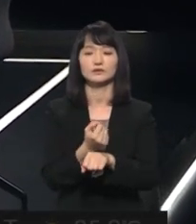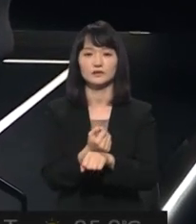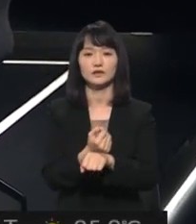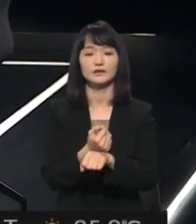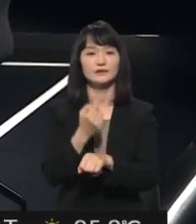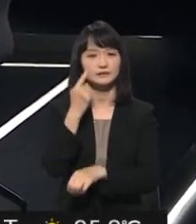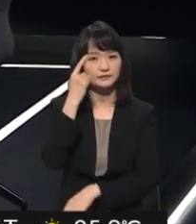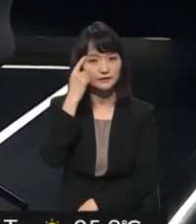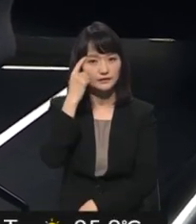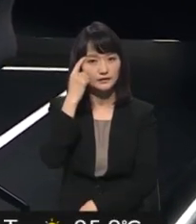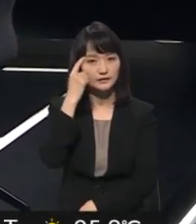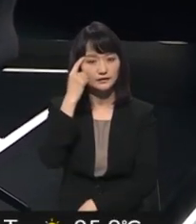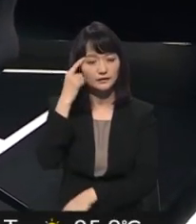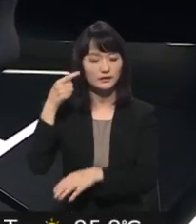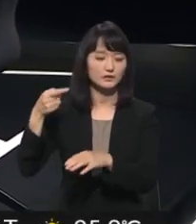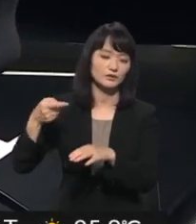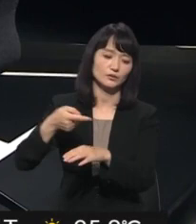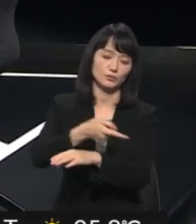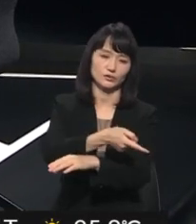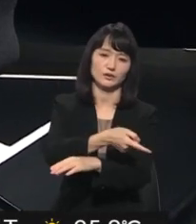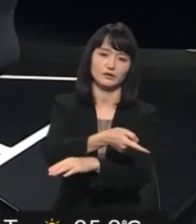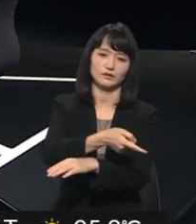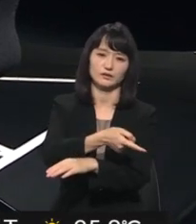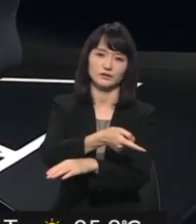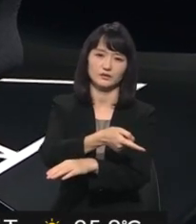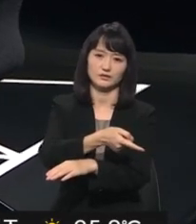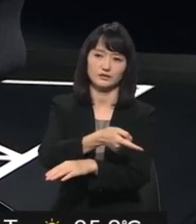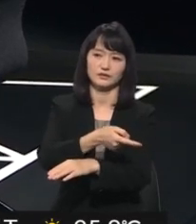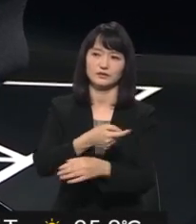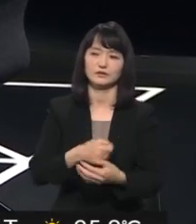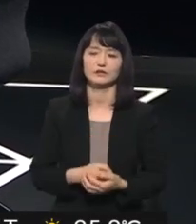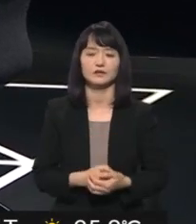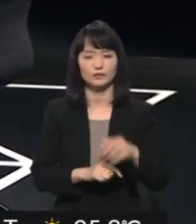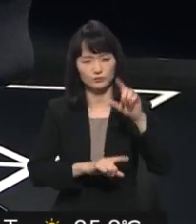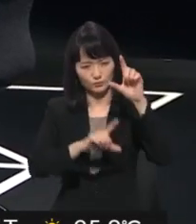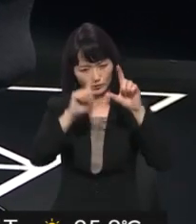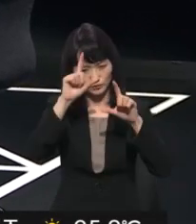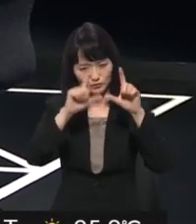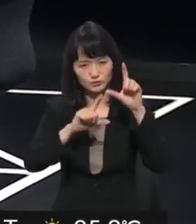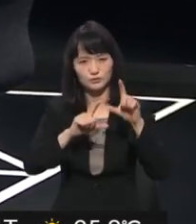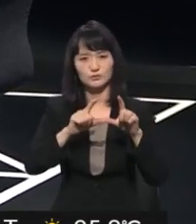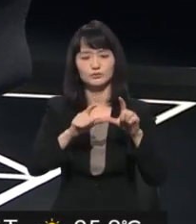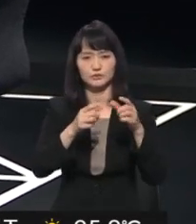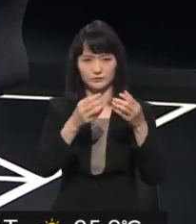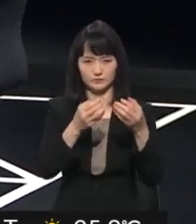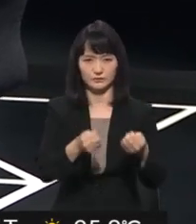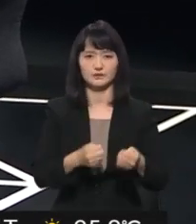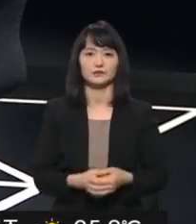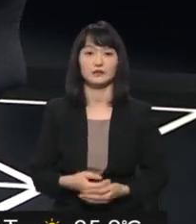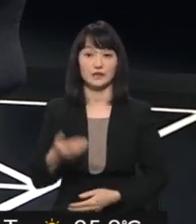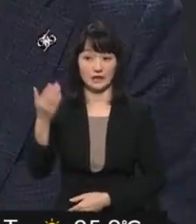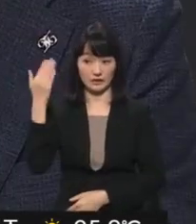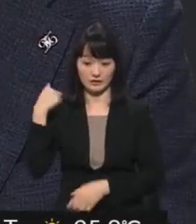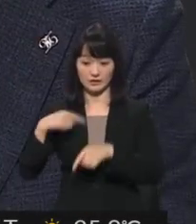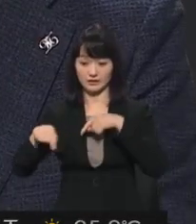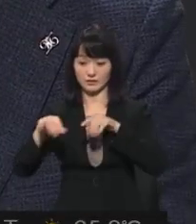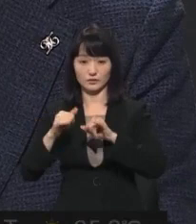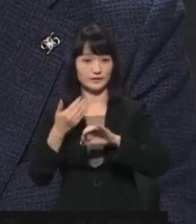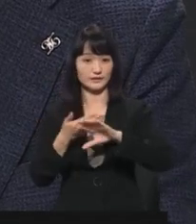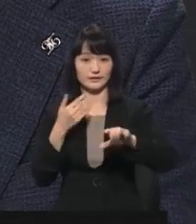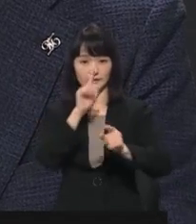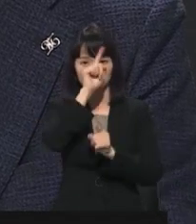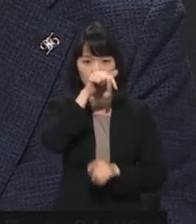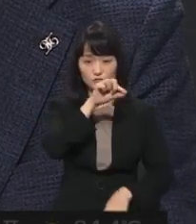생각에서는 많이 벗어난 모습이 많이 써요 이전에 정치인과 다르다는 점 때문에 사실은 인숙 전 대표가